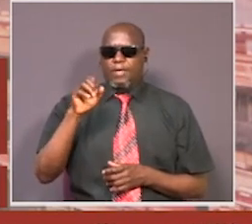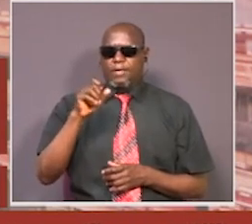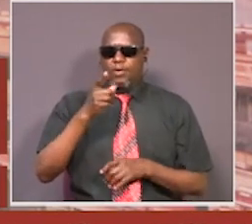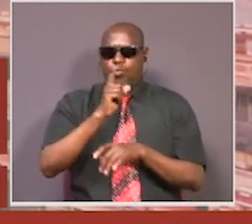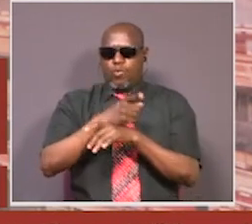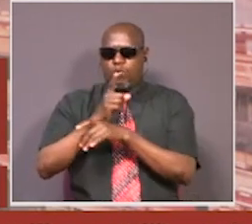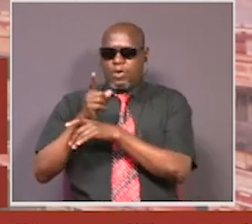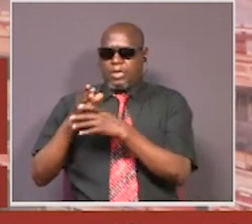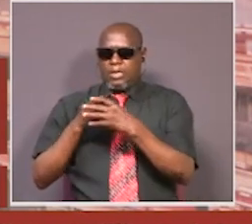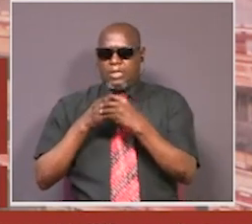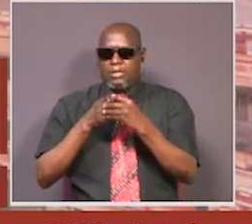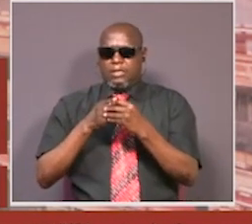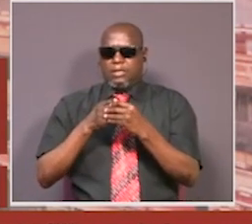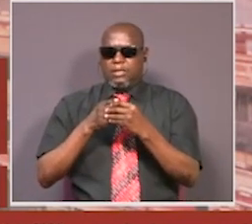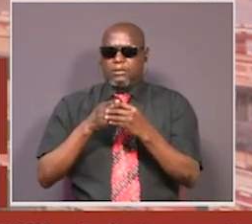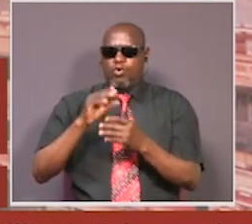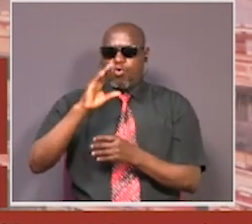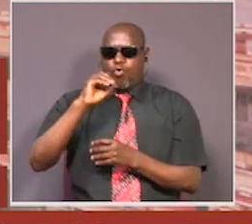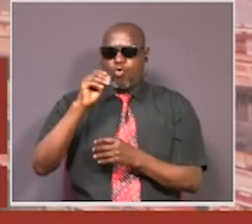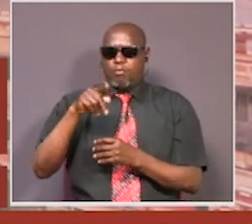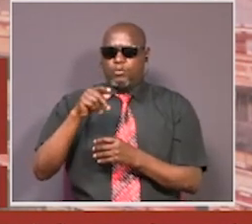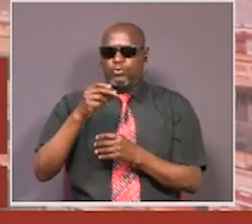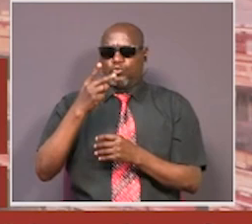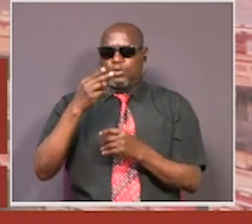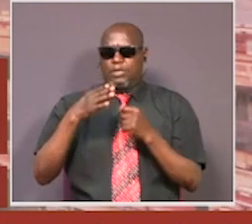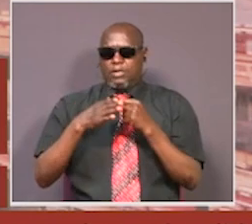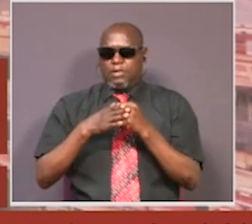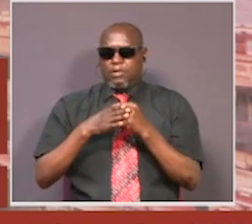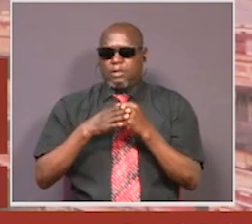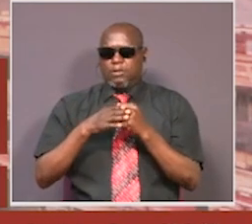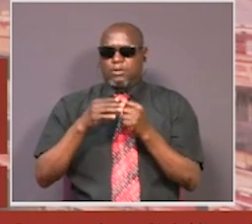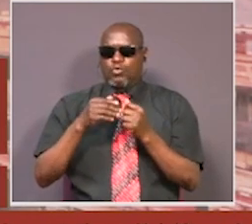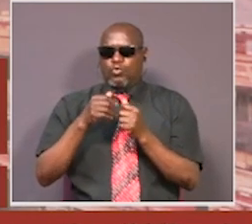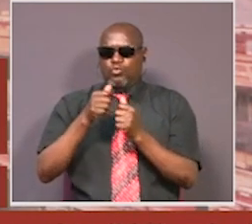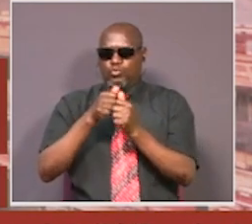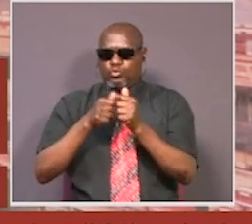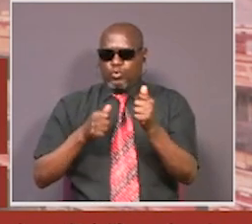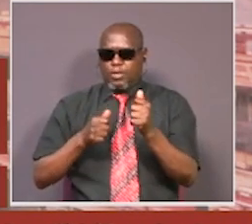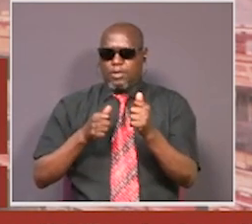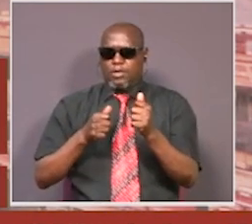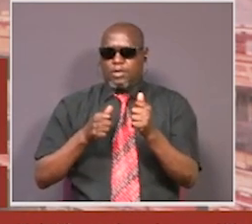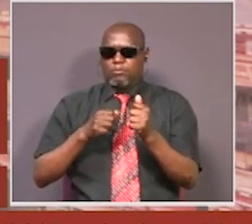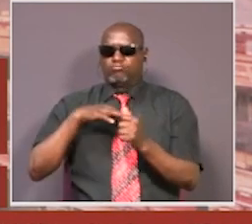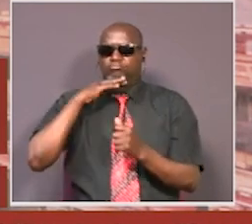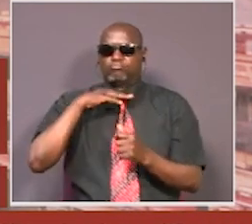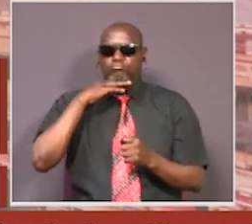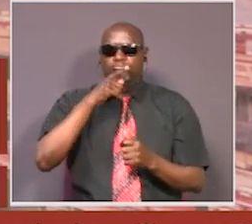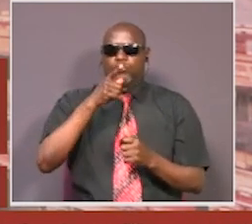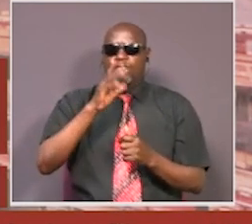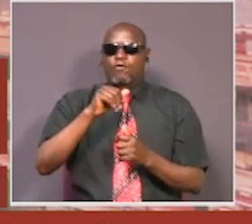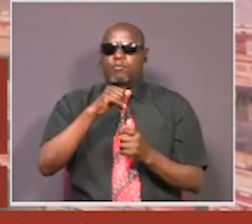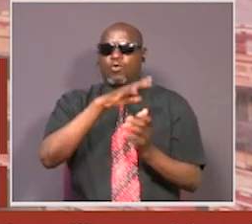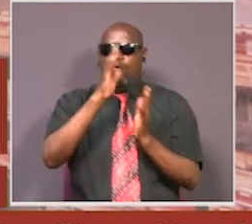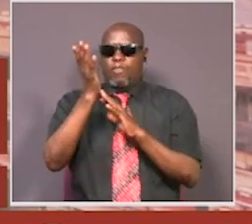dunia katika mkutano wa COP29 akiwasihi kulipa ili kuzuia maafa makubwa ya kibinadamu yanayosababishwa na mabadiliko ya tabia